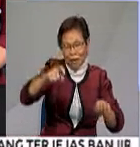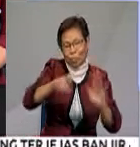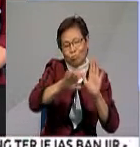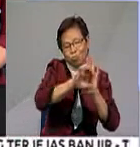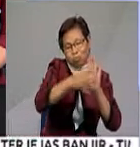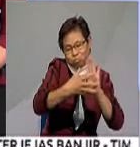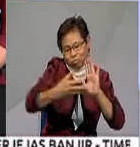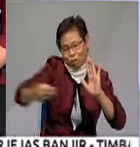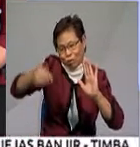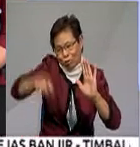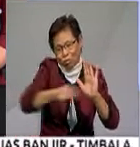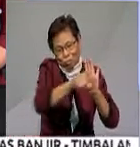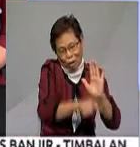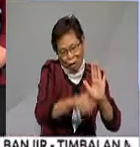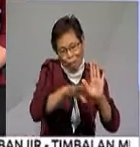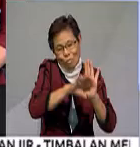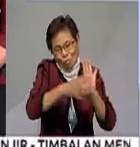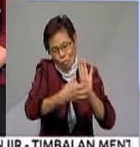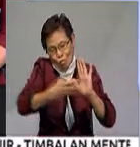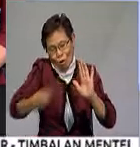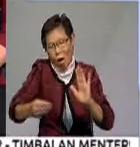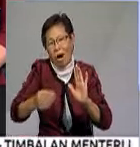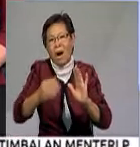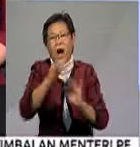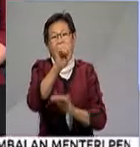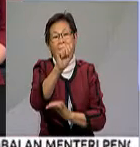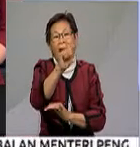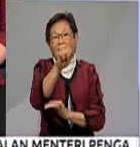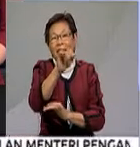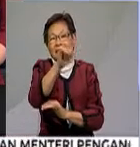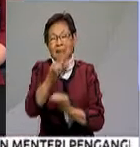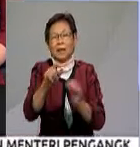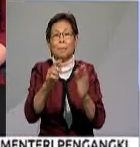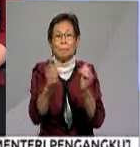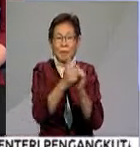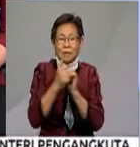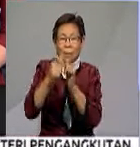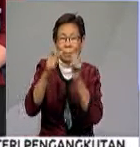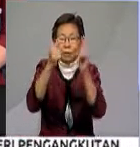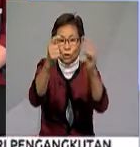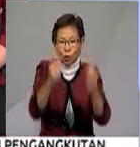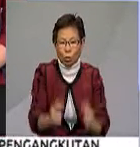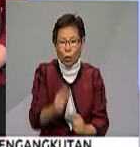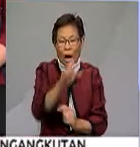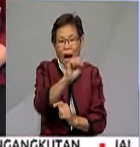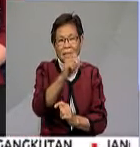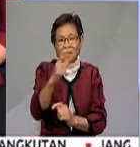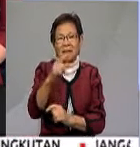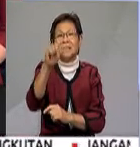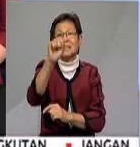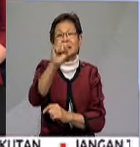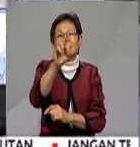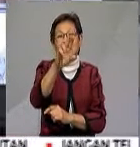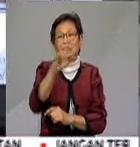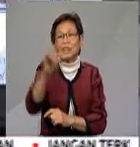Kita ikuti temubual wartawan Azizi Harun bersama tokoh akademik SK Seri Gombak 2.